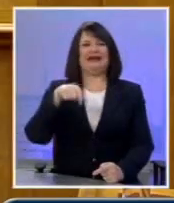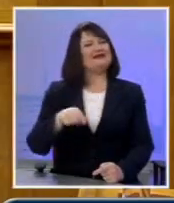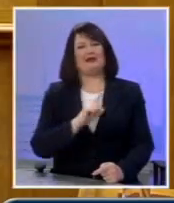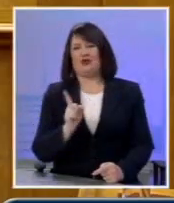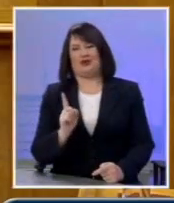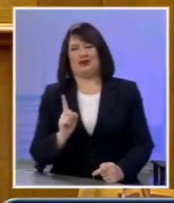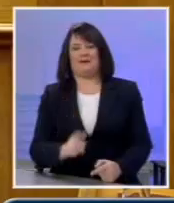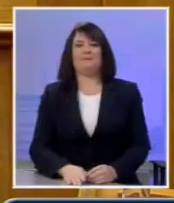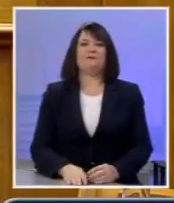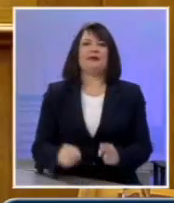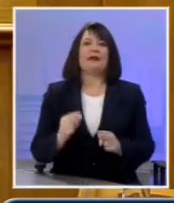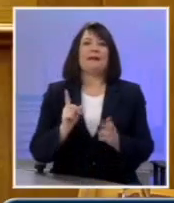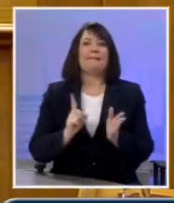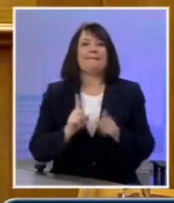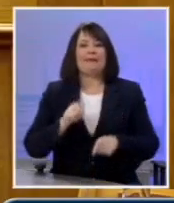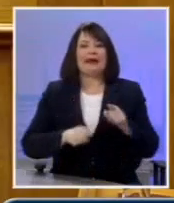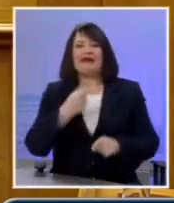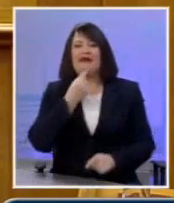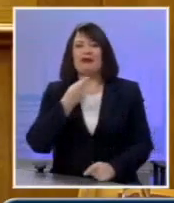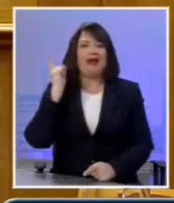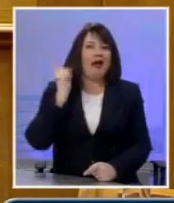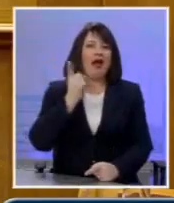Διότι στη σπουδή τους ορισμένοι να κάνουν εύκολη κριτική